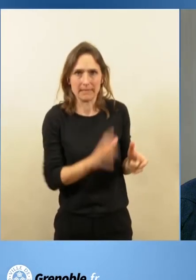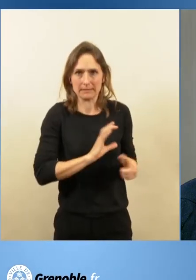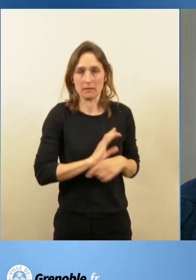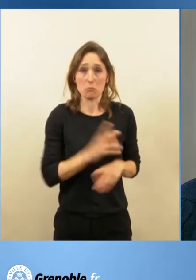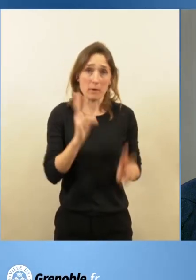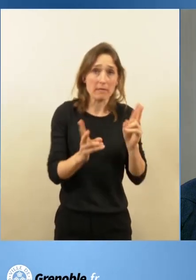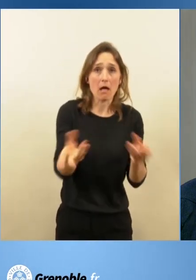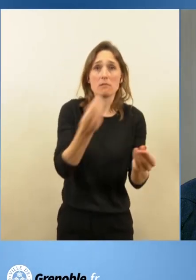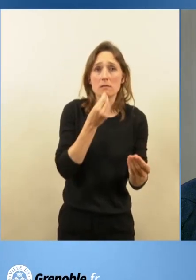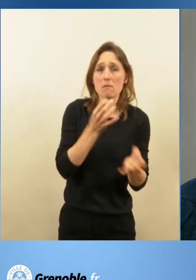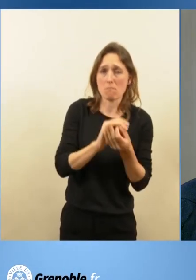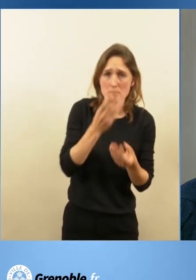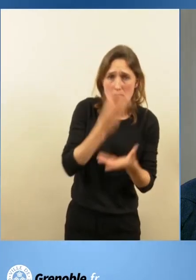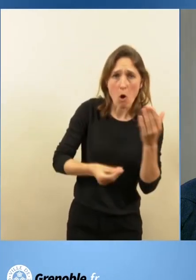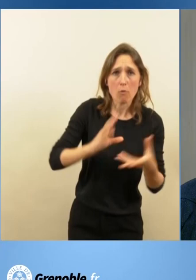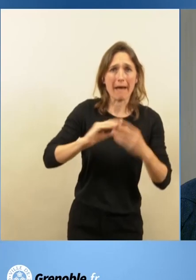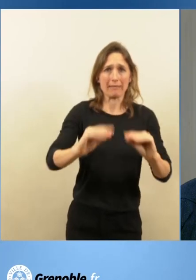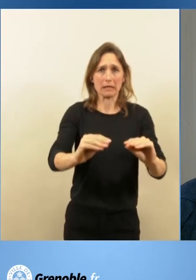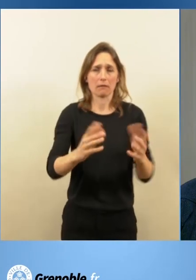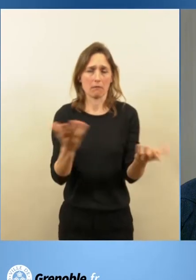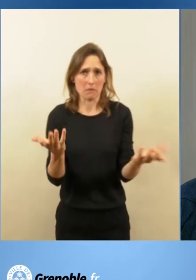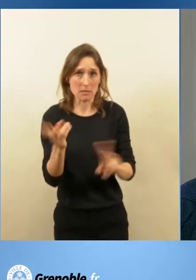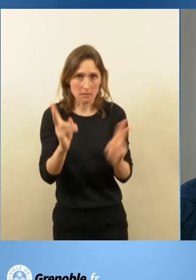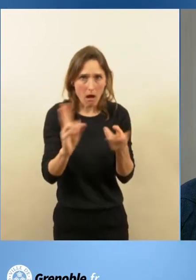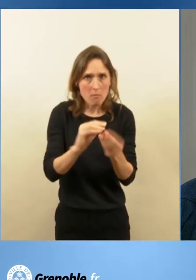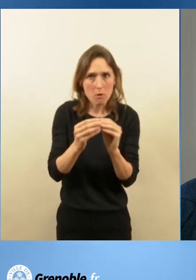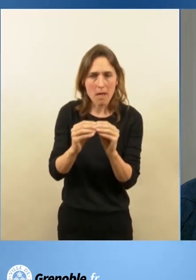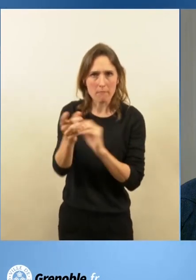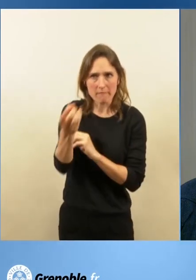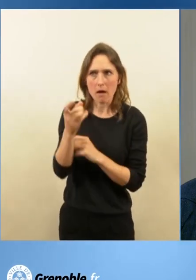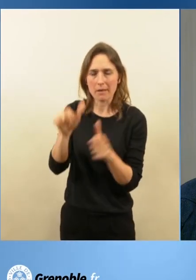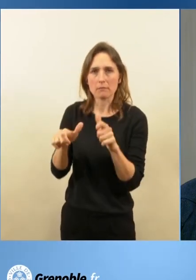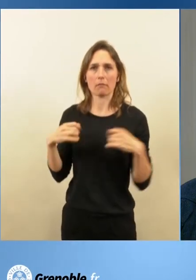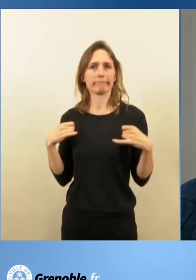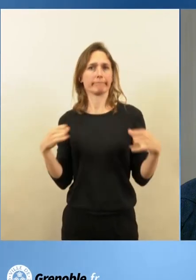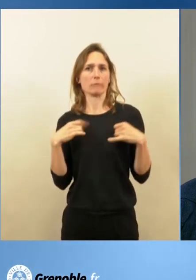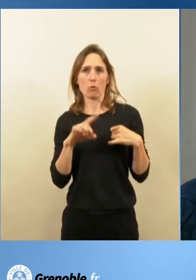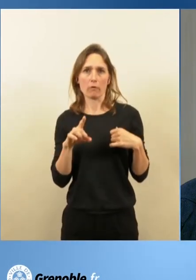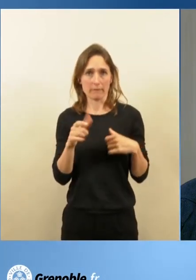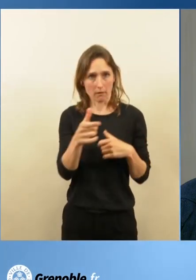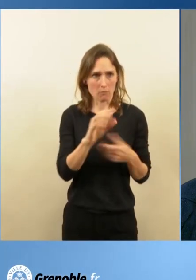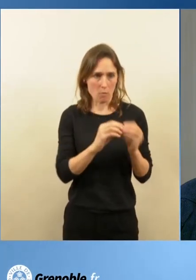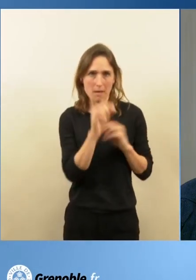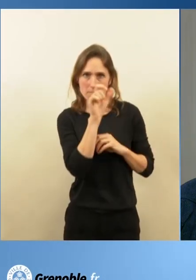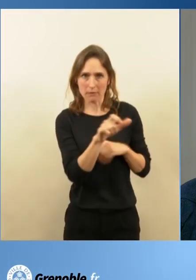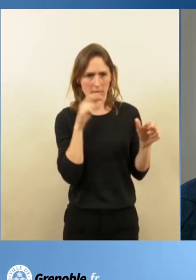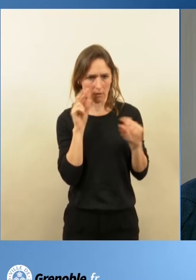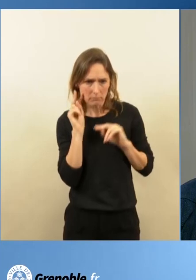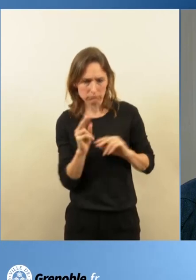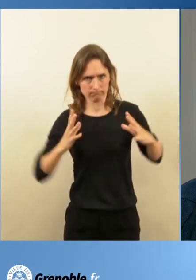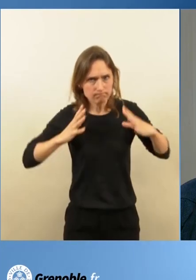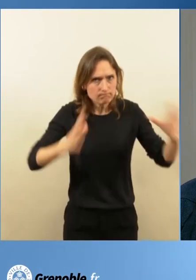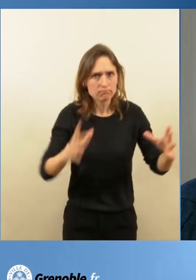pragmatisme n'est pas du côté de celles et ceux qui procrastine il est du côté de celles et ceux qui regardent en face les inégalités de santé les effets du dérèglement climatique